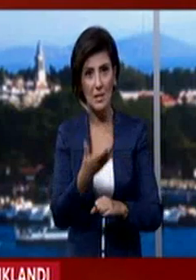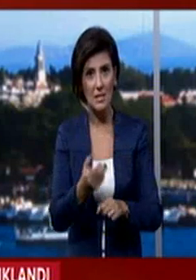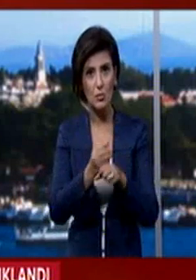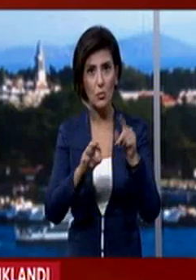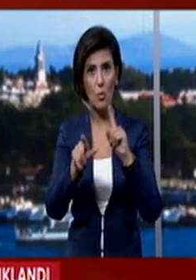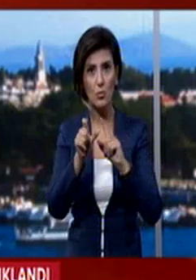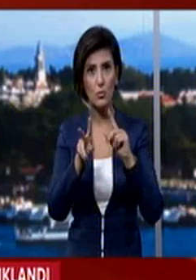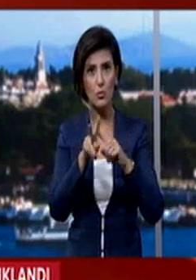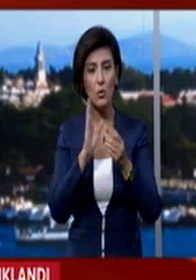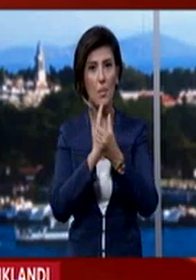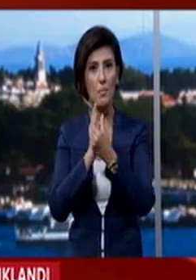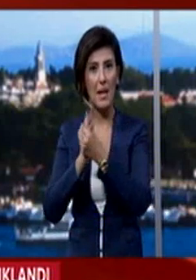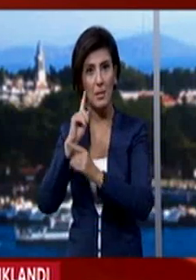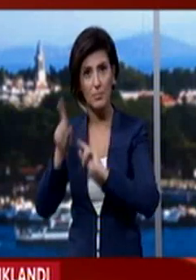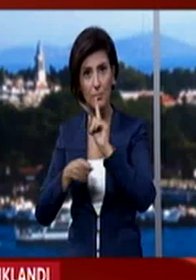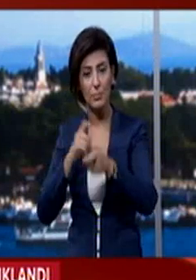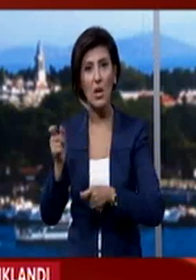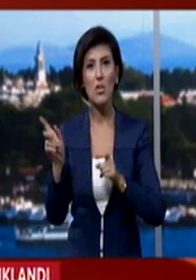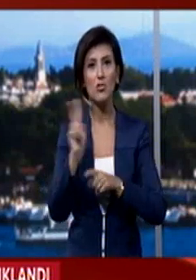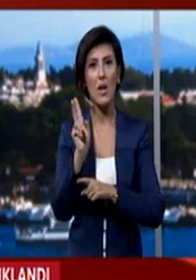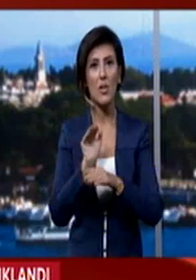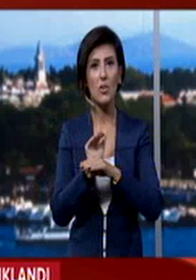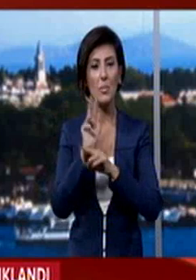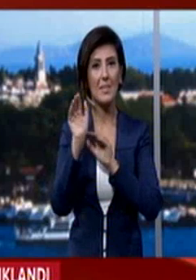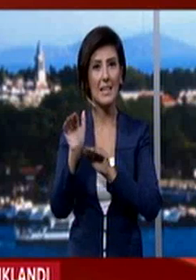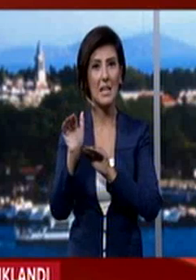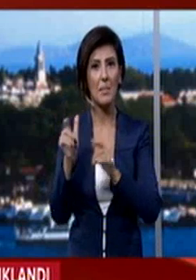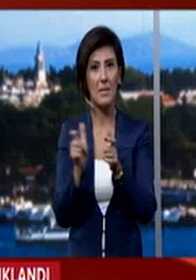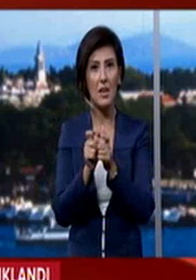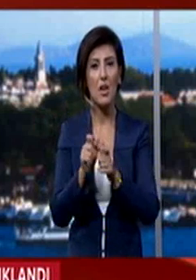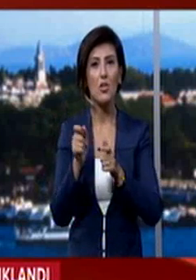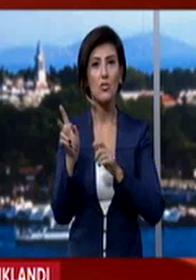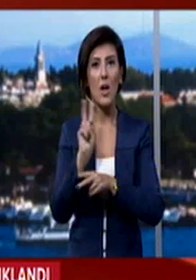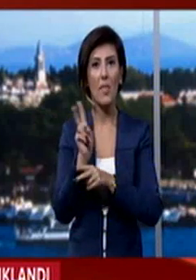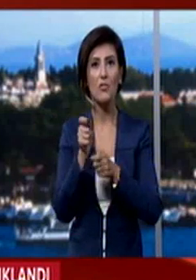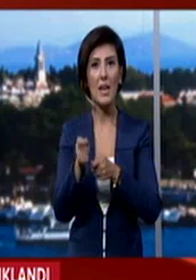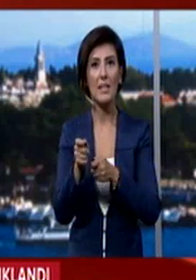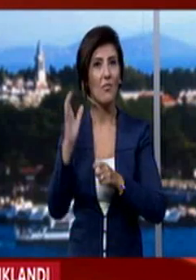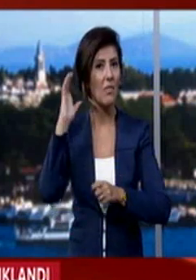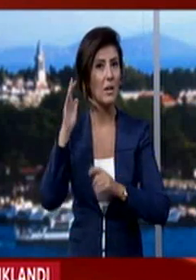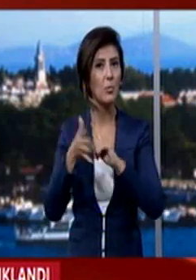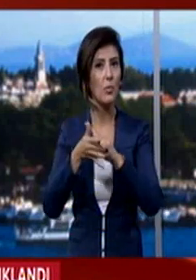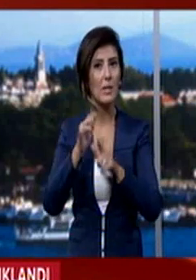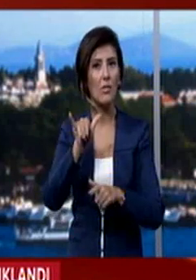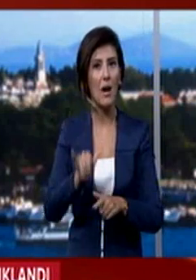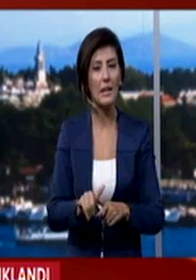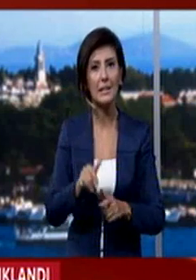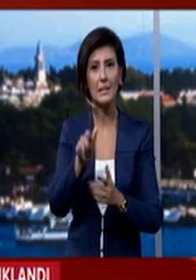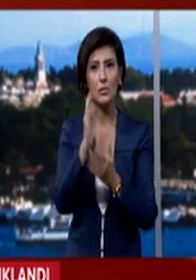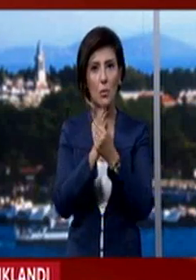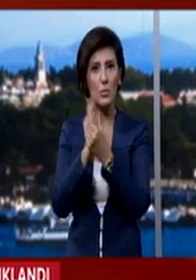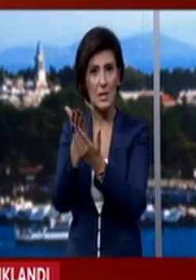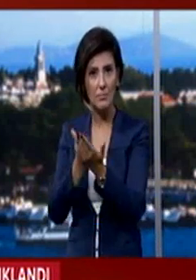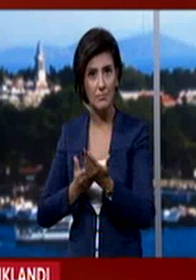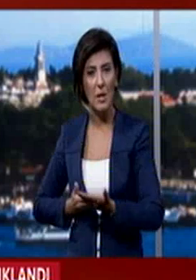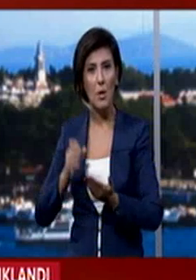belgelerle Çağdaş Yaşamı Destekleme Derneği ve Çağdaş Eğitim Vakfı yöneticileri hakkındaki iddialara ilişkin dosyaların birleştiği